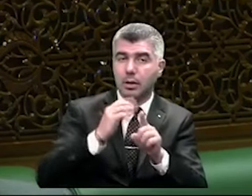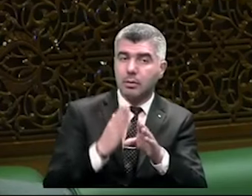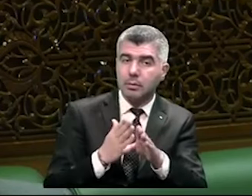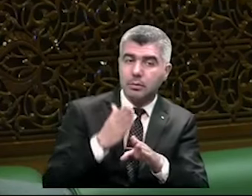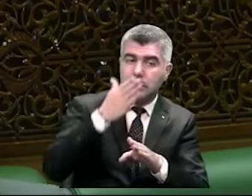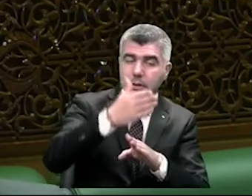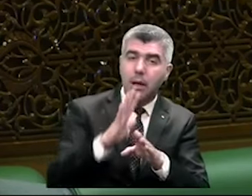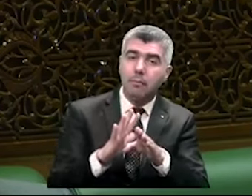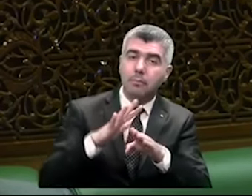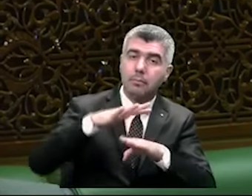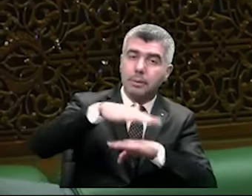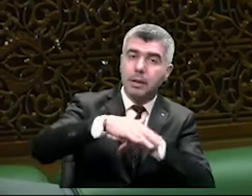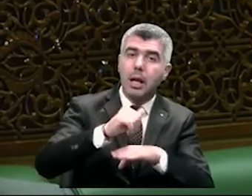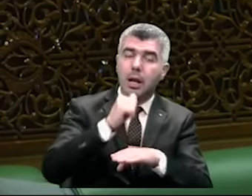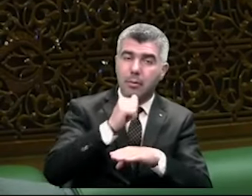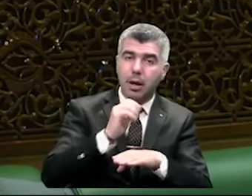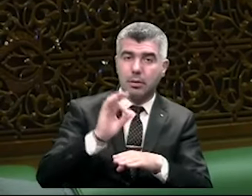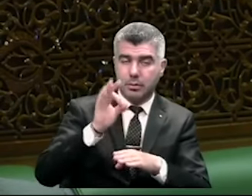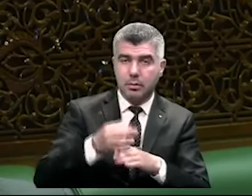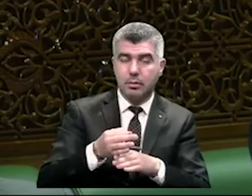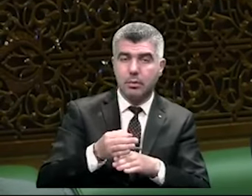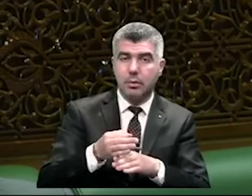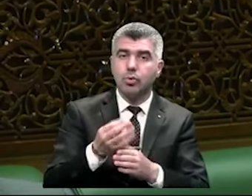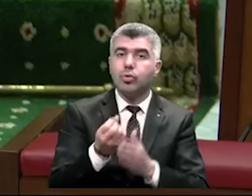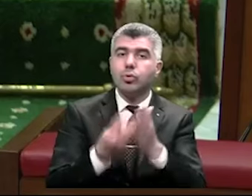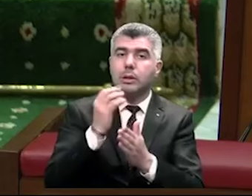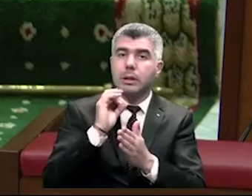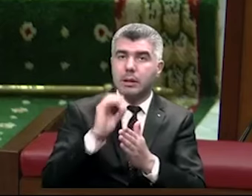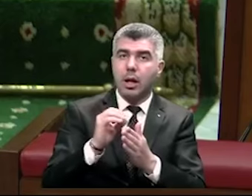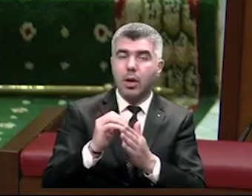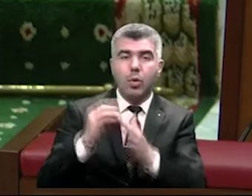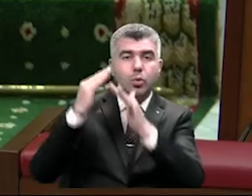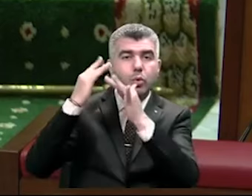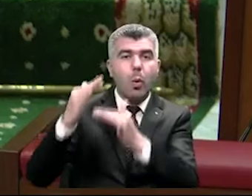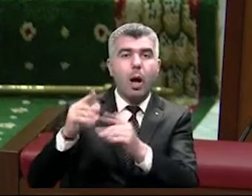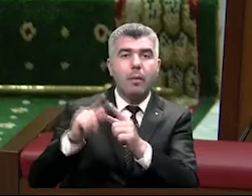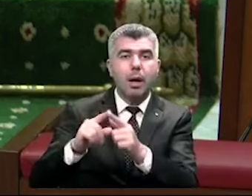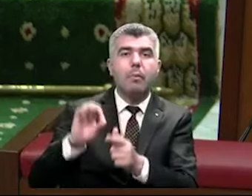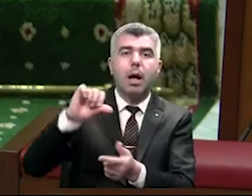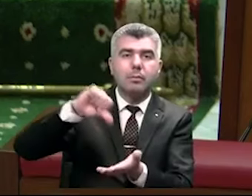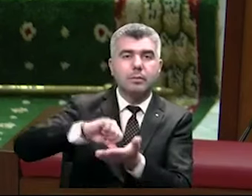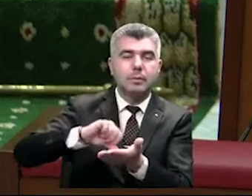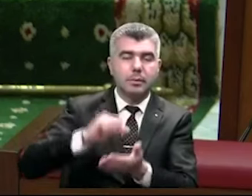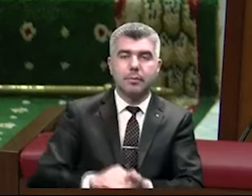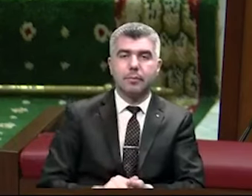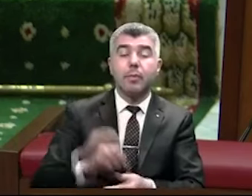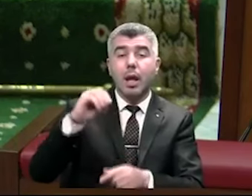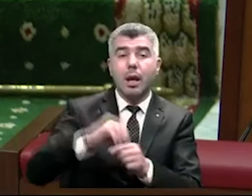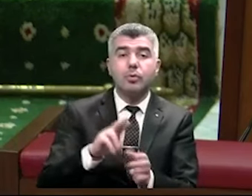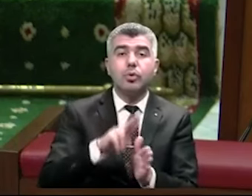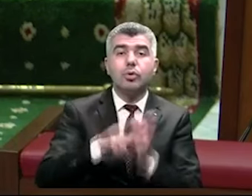للسد وكذلك يقدر يساهم في خلق واحد المنطقه سياحيه بوجود هذا السد كذلك الطريق الجهويه